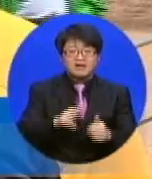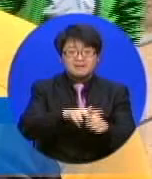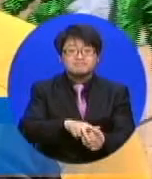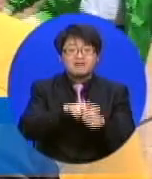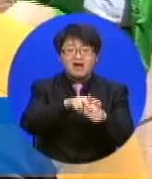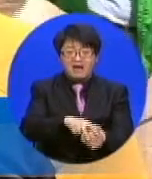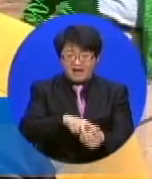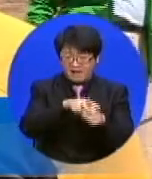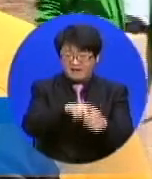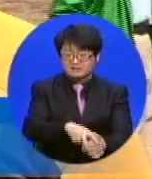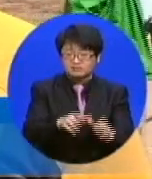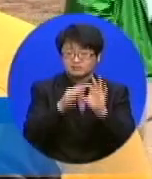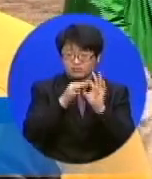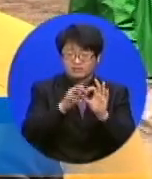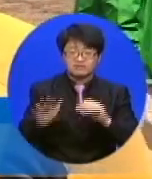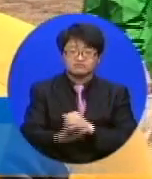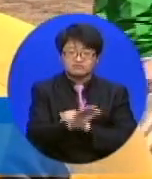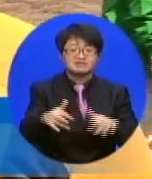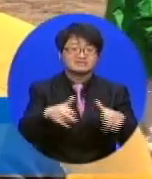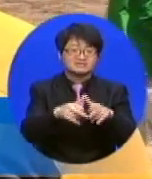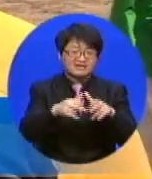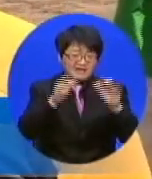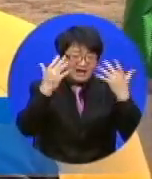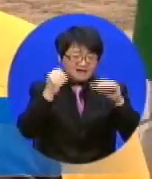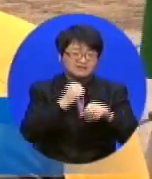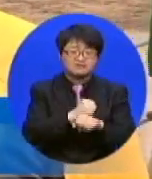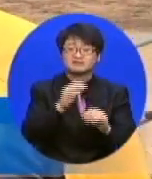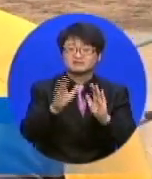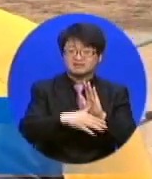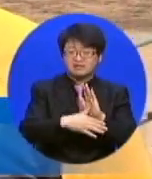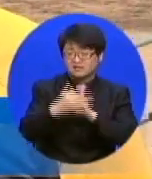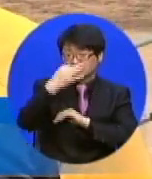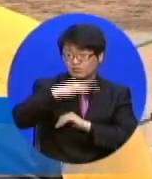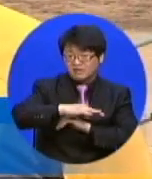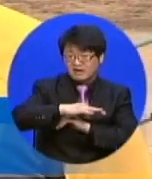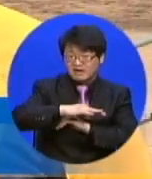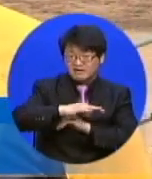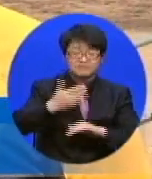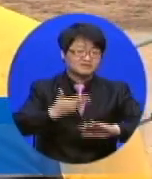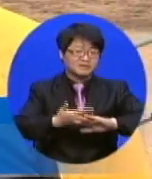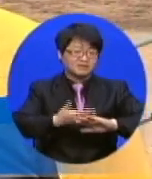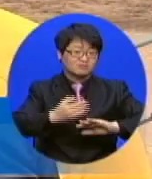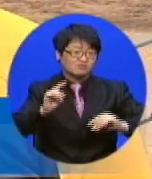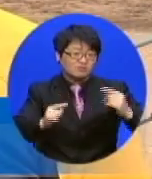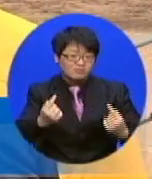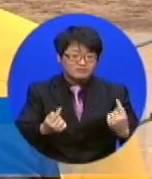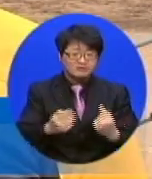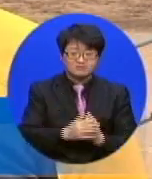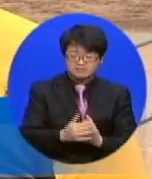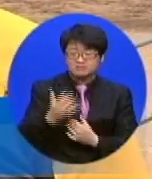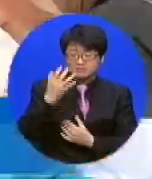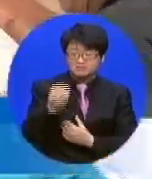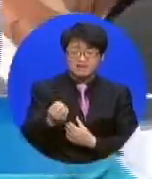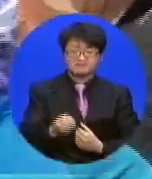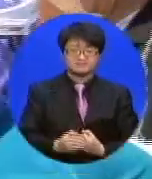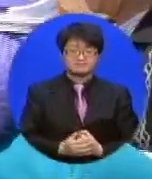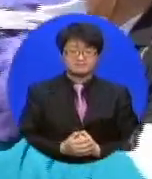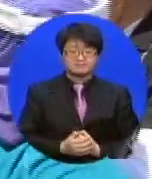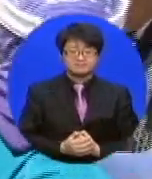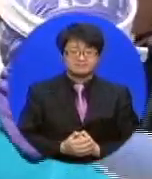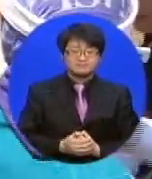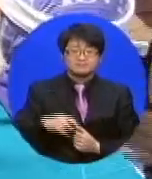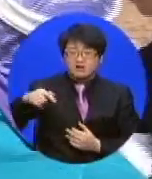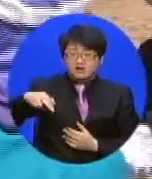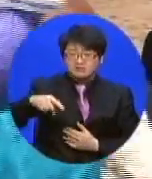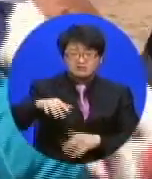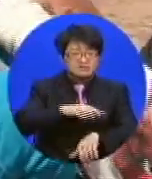이 동물을 통해서 저희들이 이제 장애 친구들하고 했을 때 효과는 다른 어떠한 것보다 월등하다고 생각합니다.